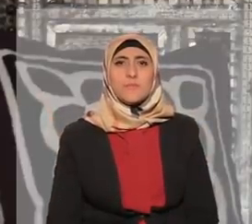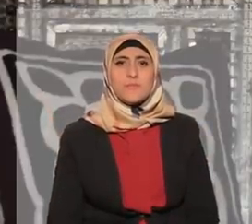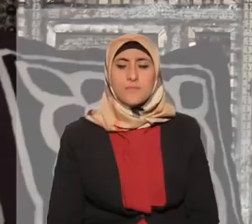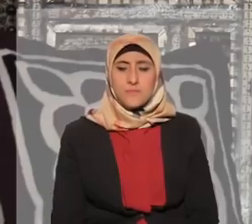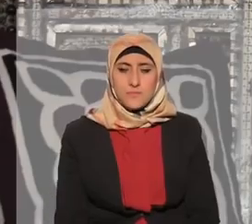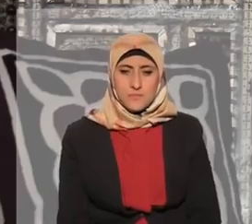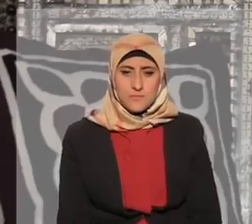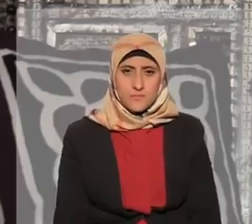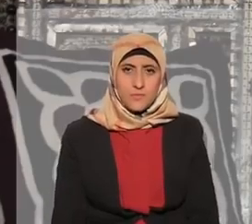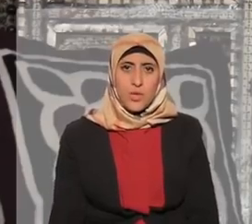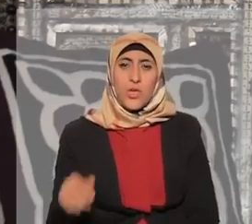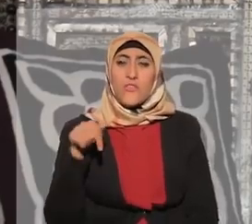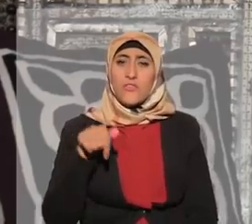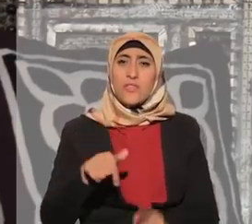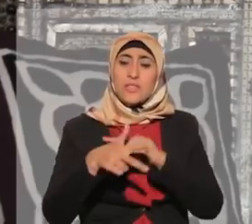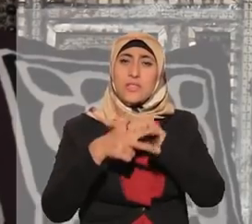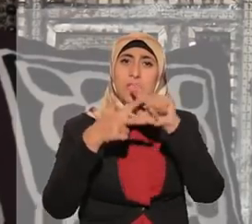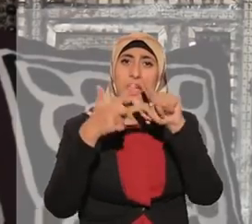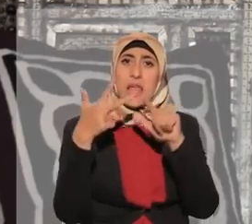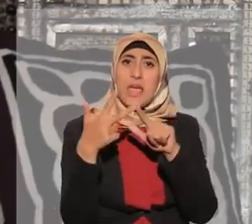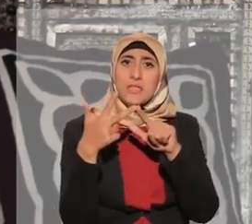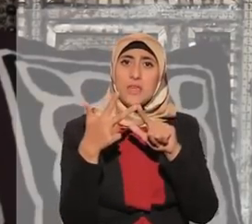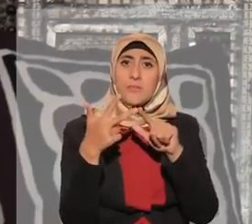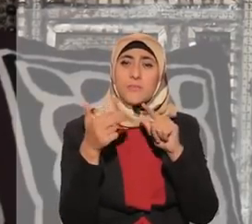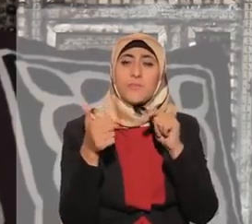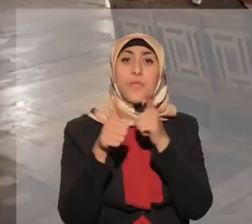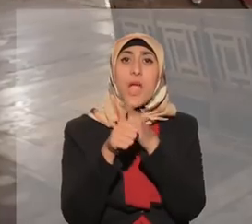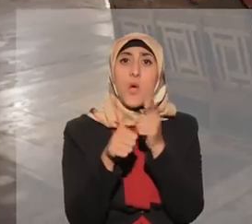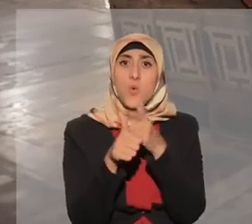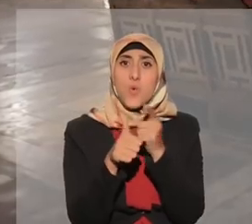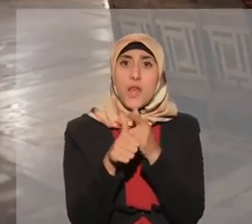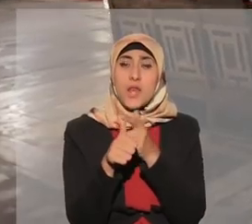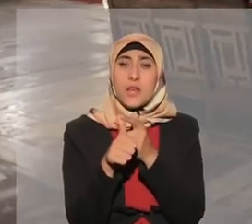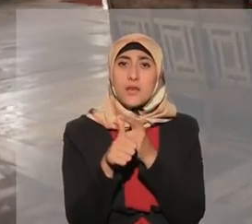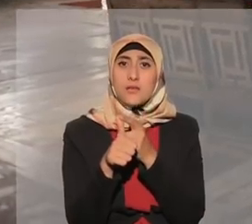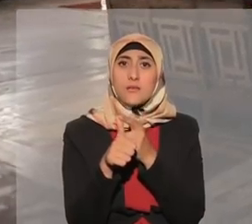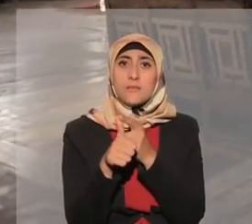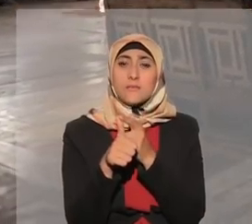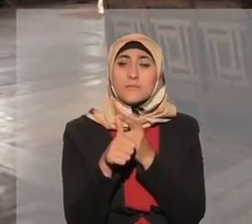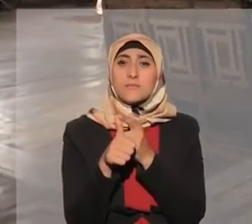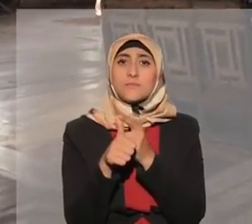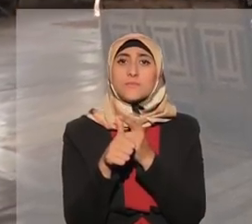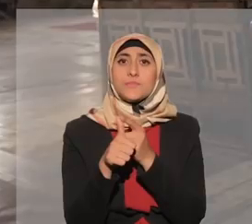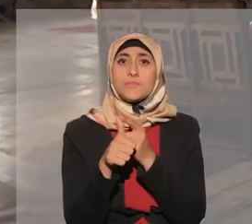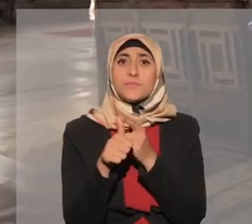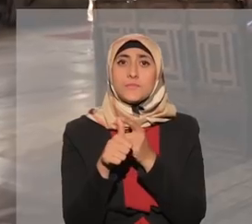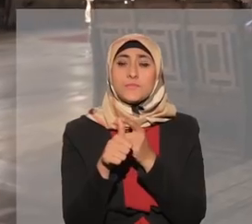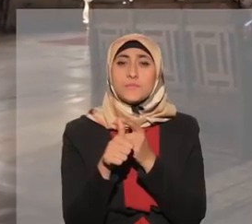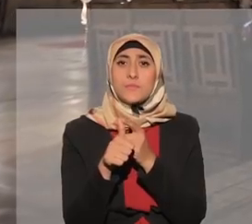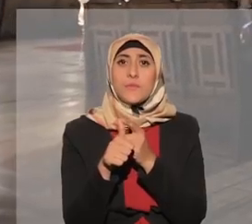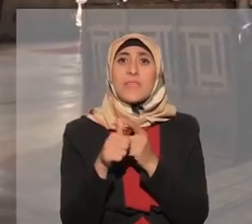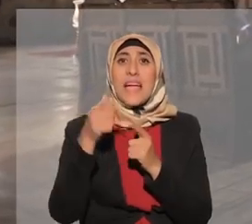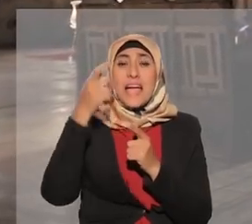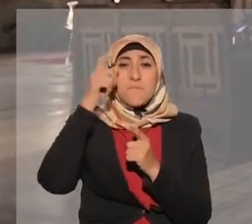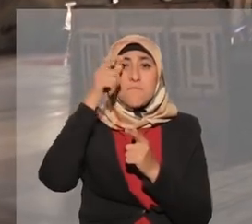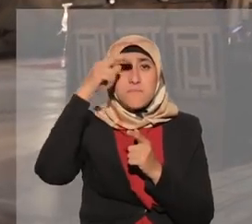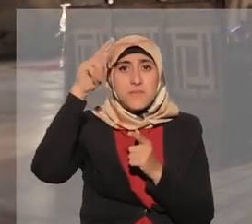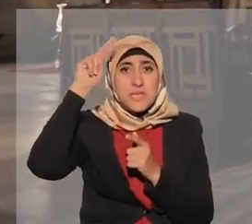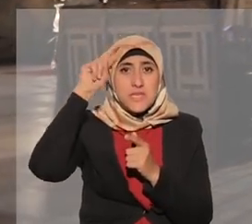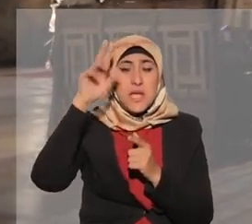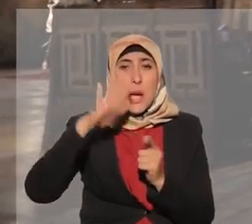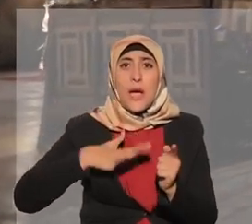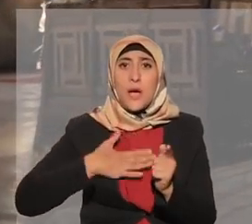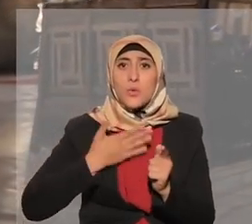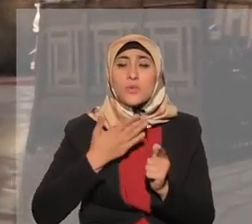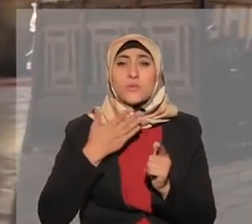يوجز ذلك في ثلاث نقاط. النقطة الأولى، النصر أبادي يقول: من أراد